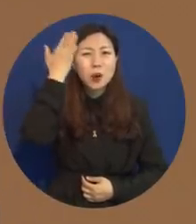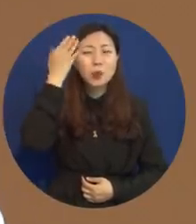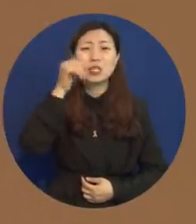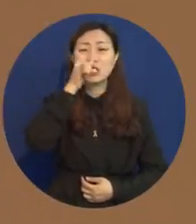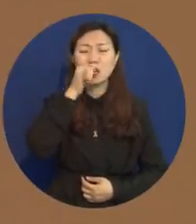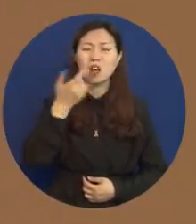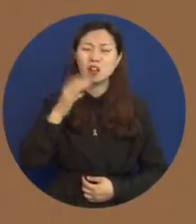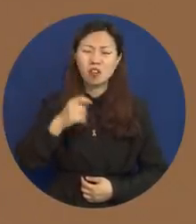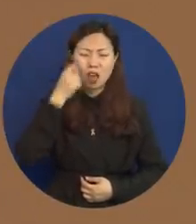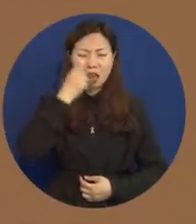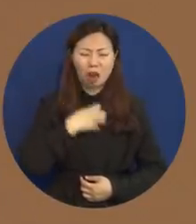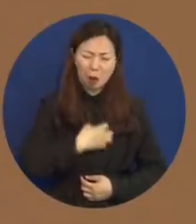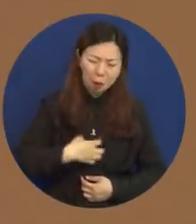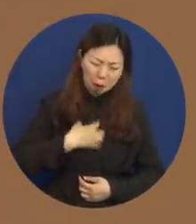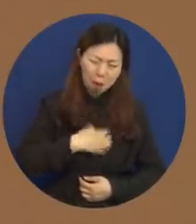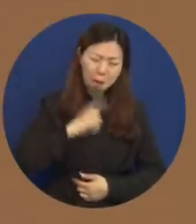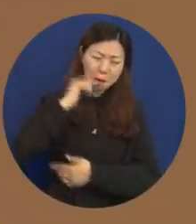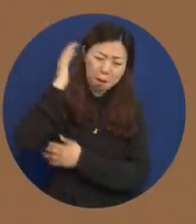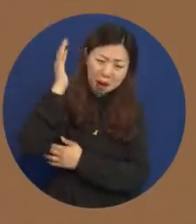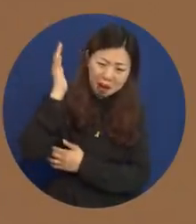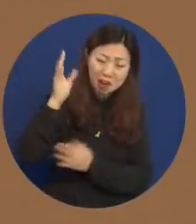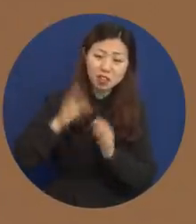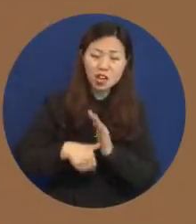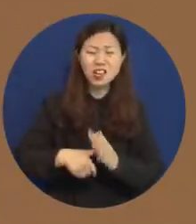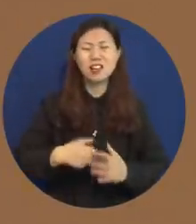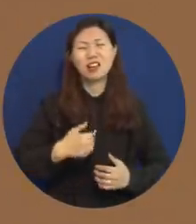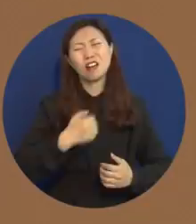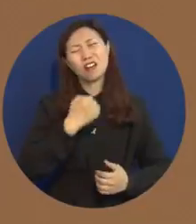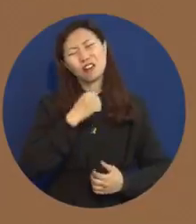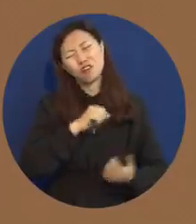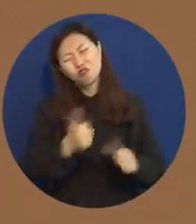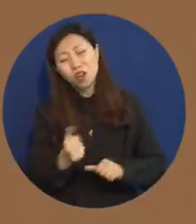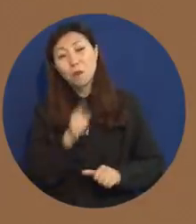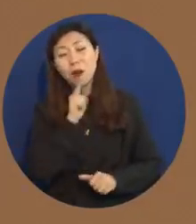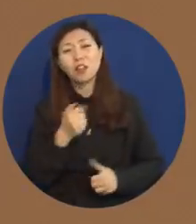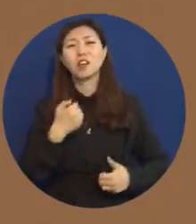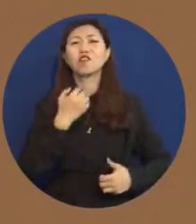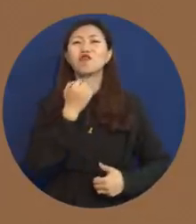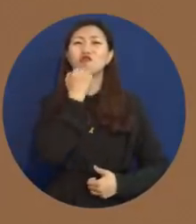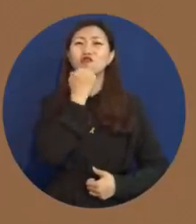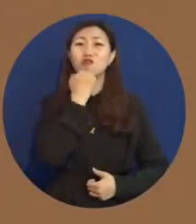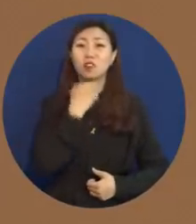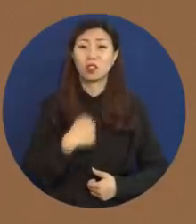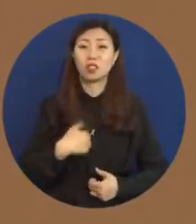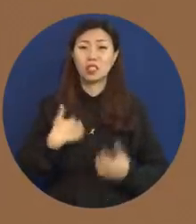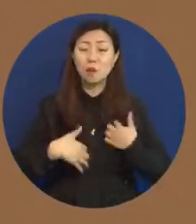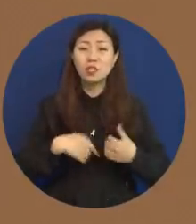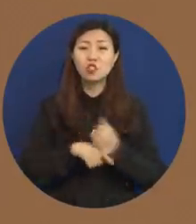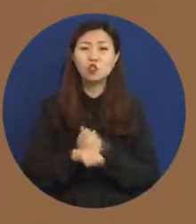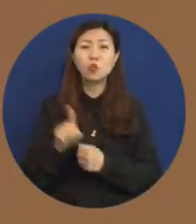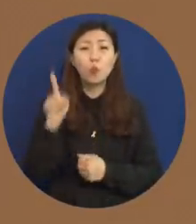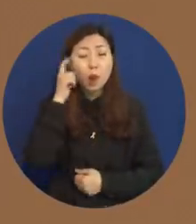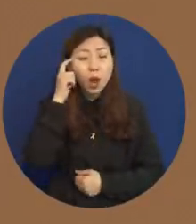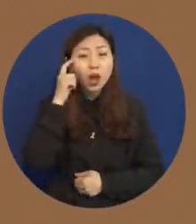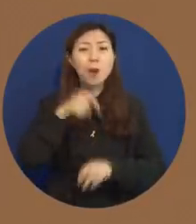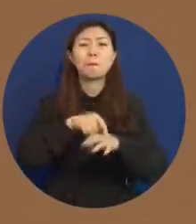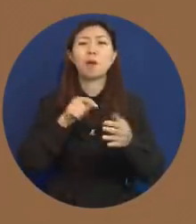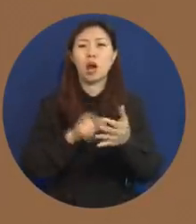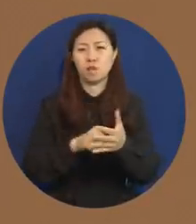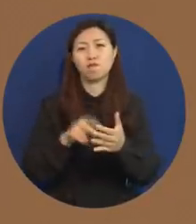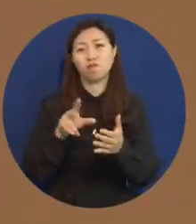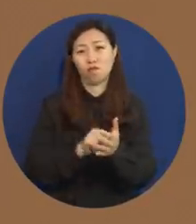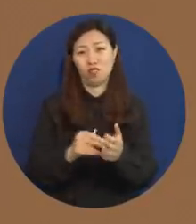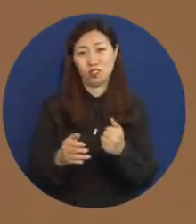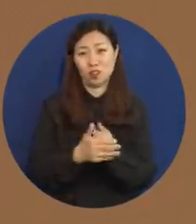괴로운 얘기하면 죽겠다고 하는데도 재미가 있어요. 왜 그럴까? 그건 마음에 대한 얘기니까. 그러니까 즐겁고 괴롭고는 어디